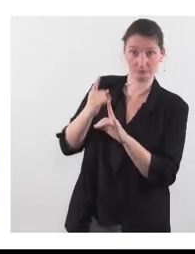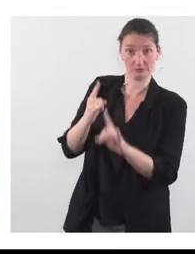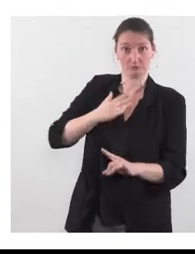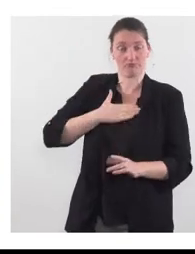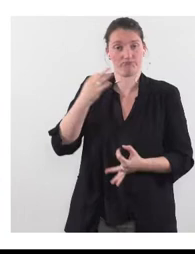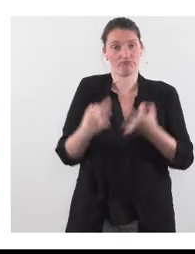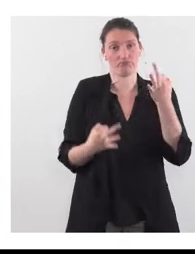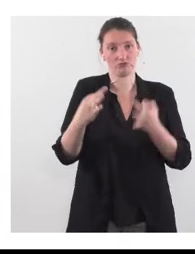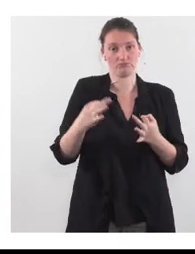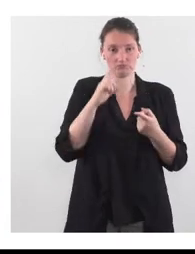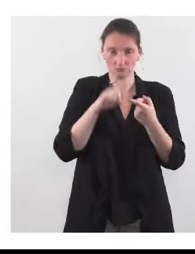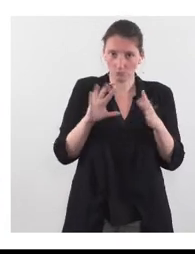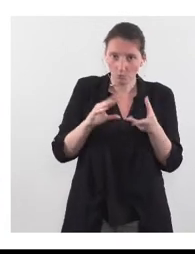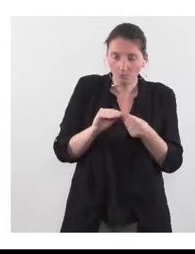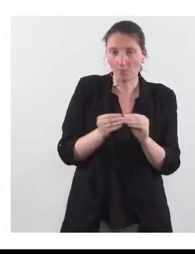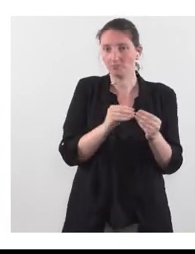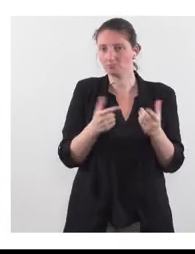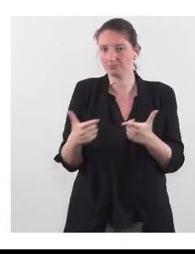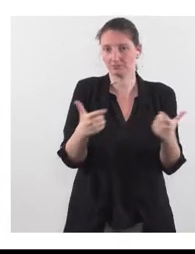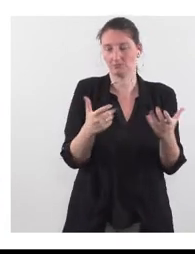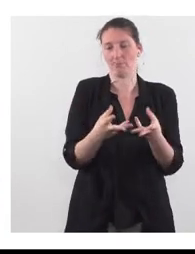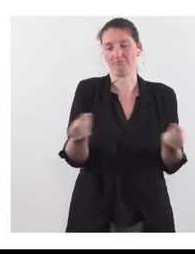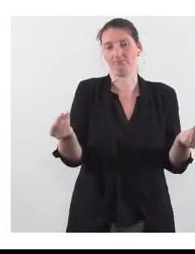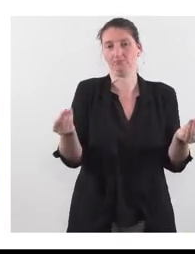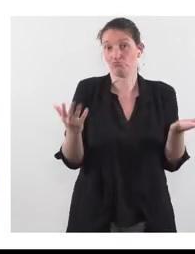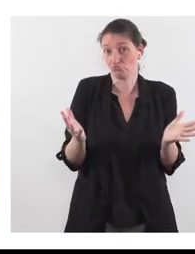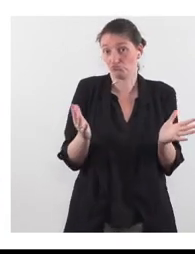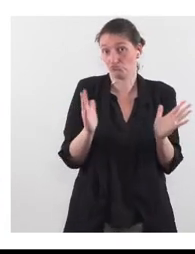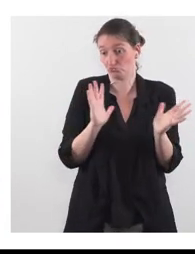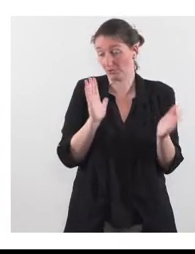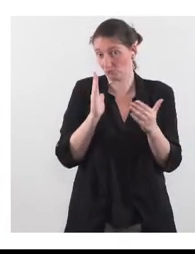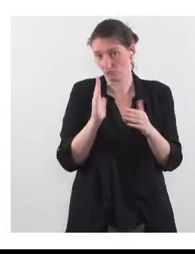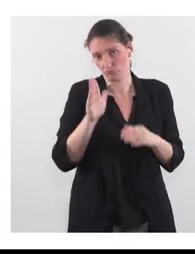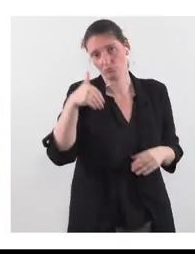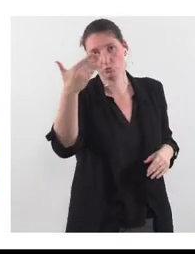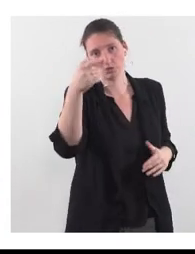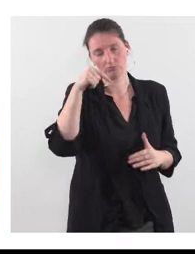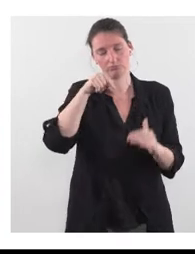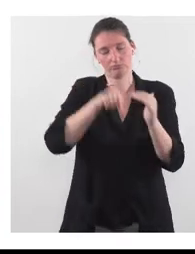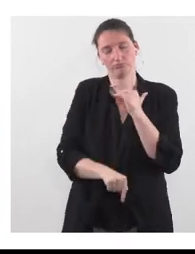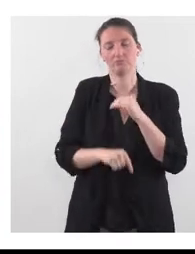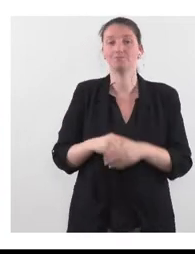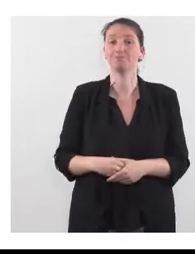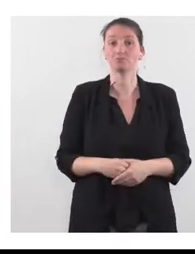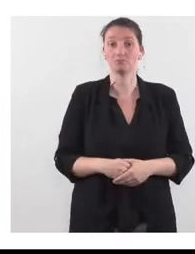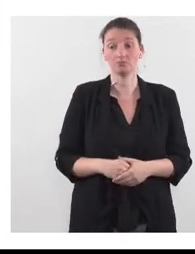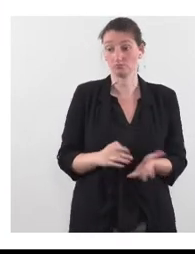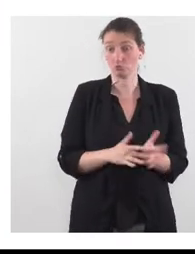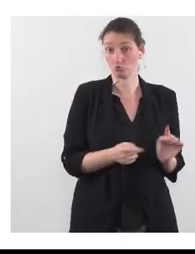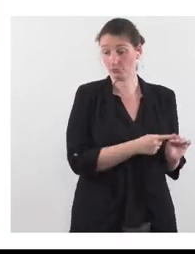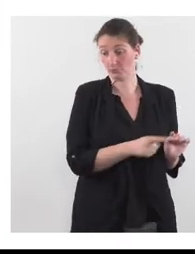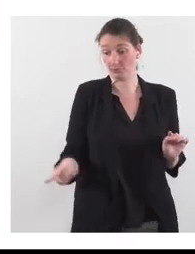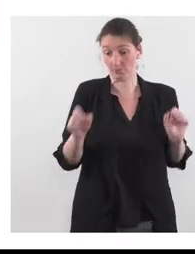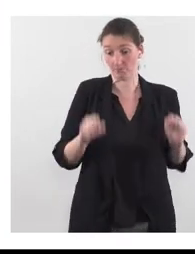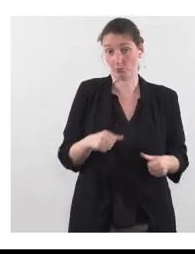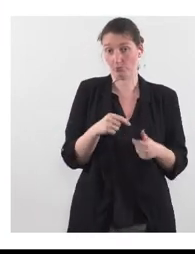pour résoudre les contentieux. Je reviendrai sur cela tout à l'heure. Nous avons exercé tous ces